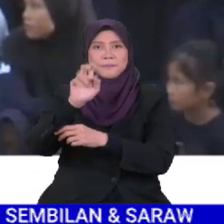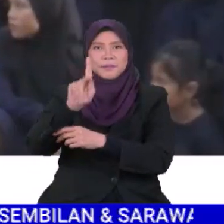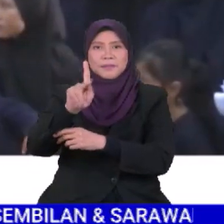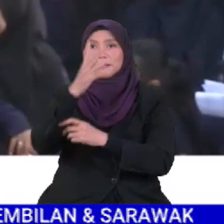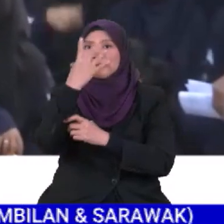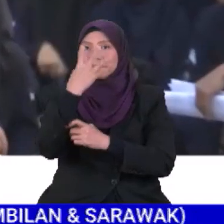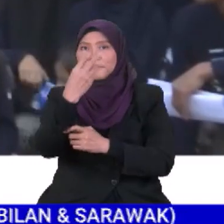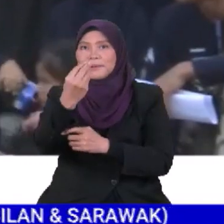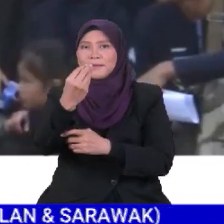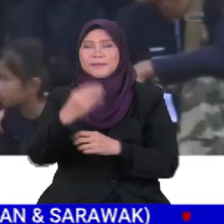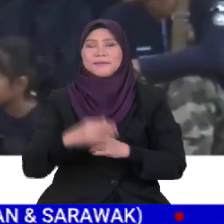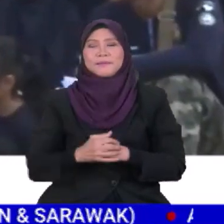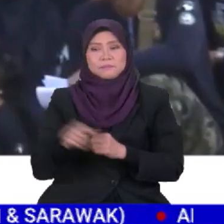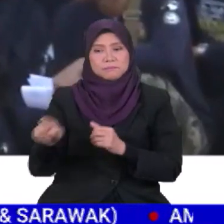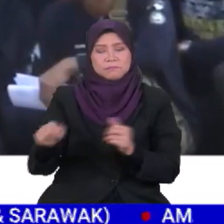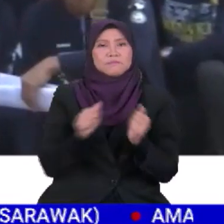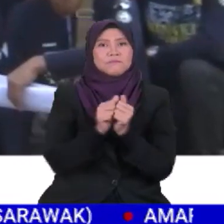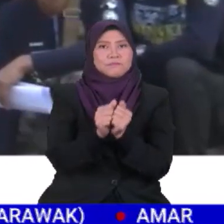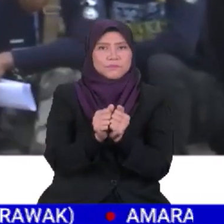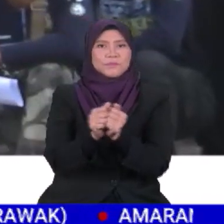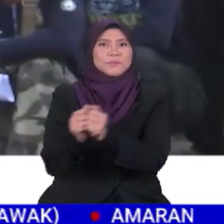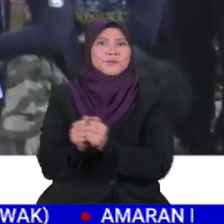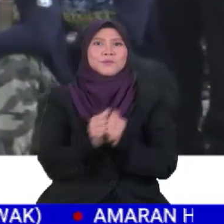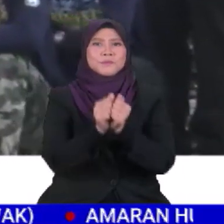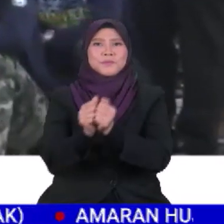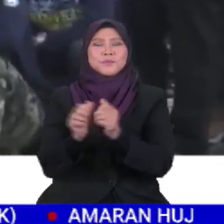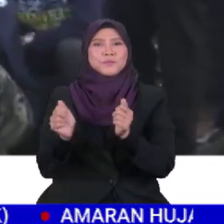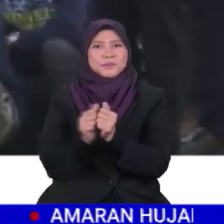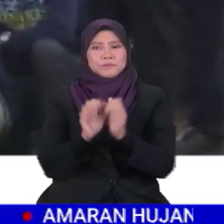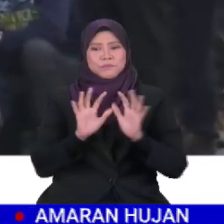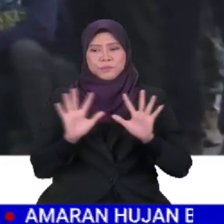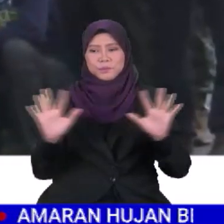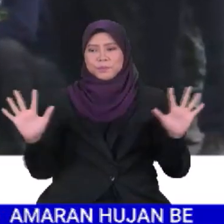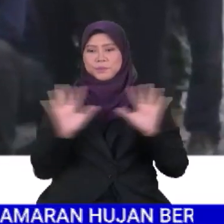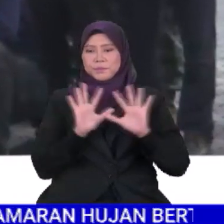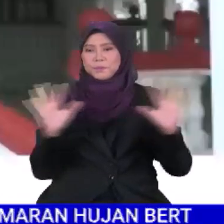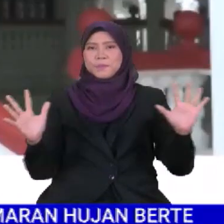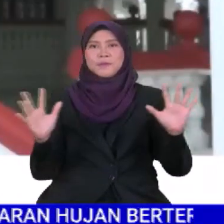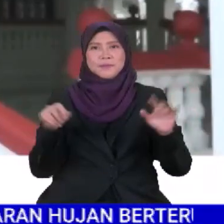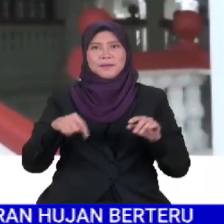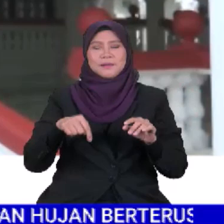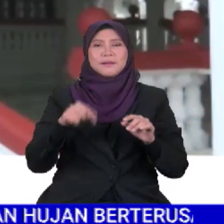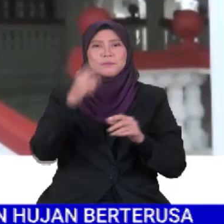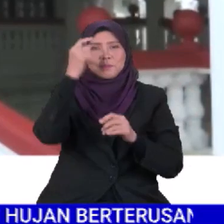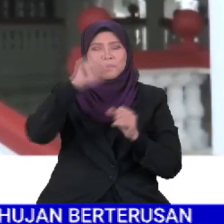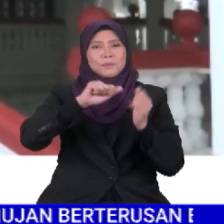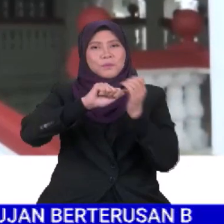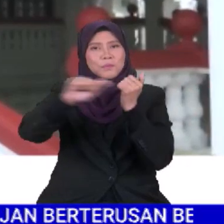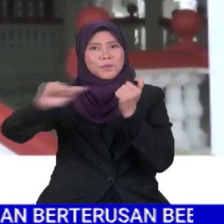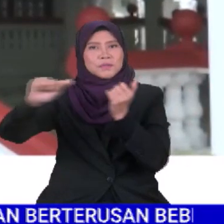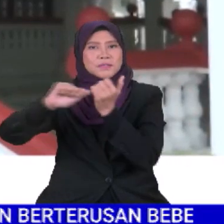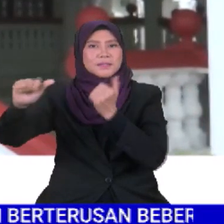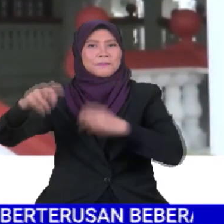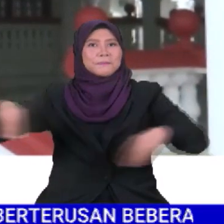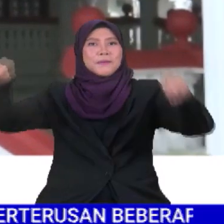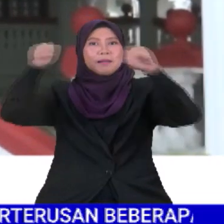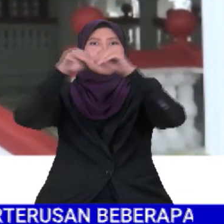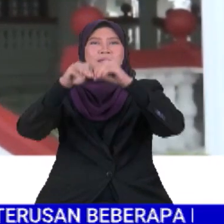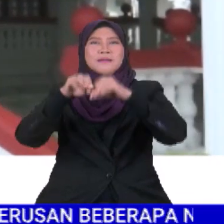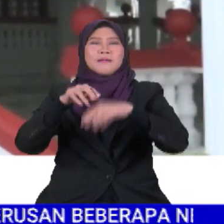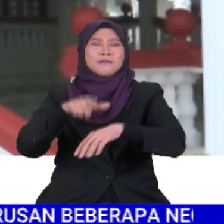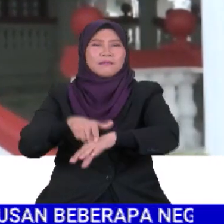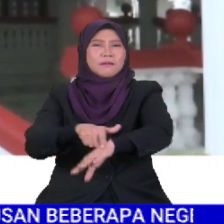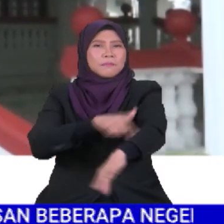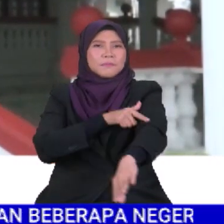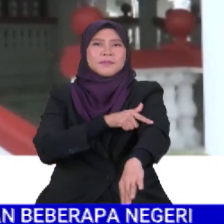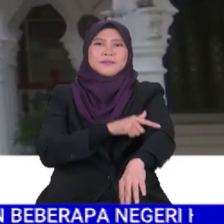Waris berkenaan bersama-sama dengan Gembara ini untuk mempromosikan juga masjid tertua, antara yang tertua